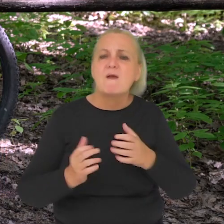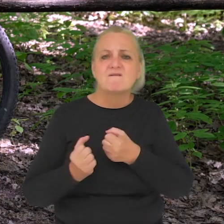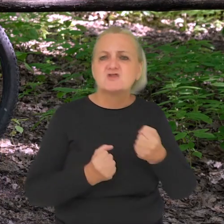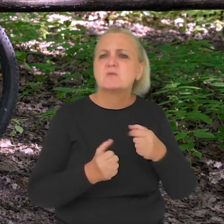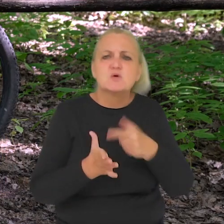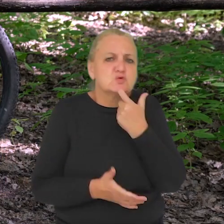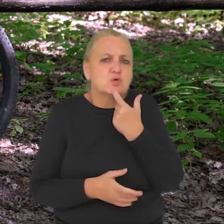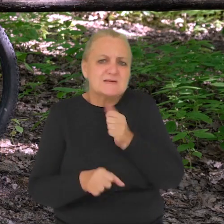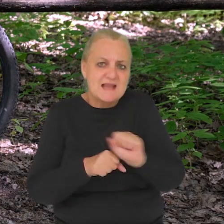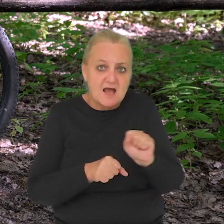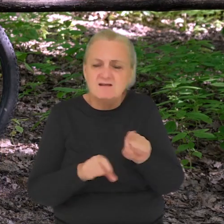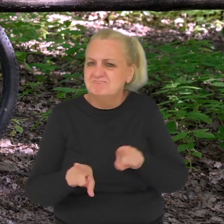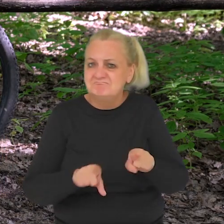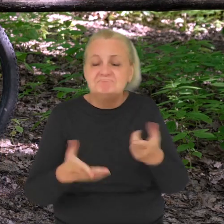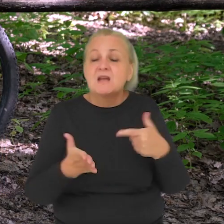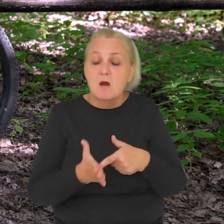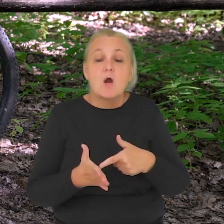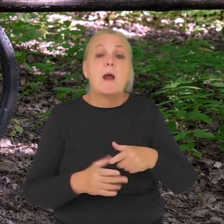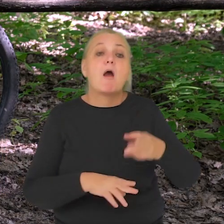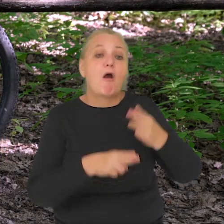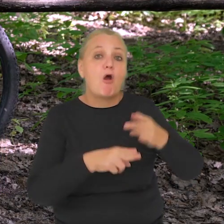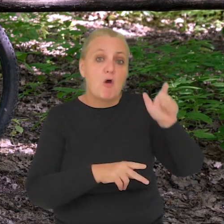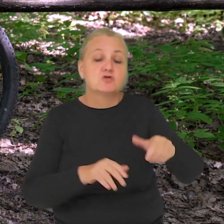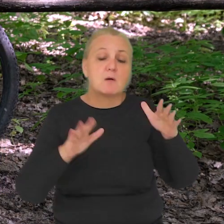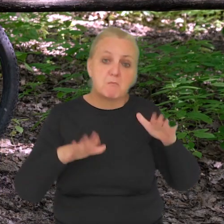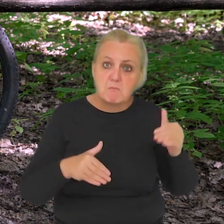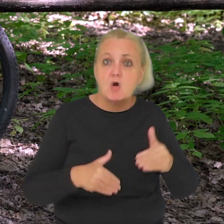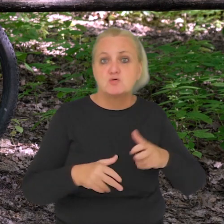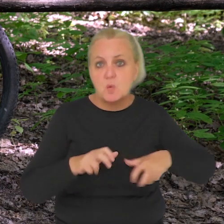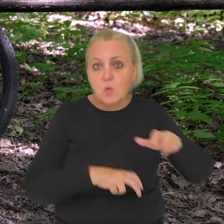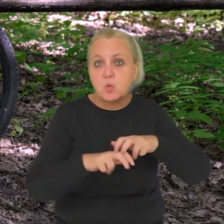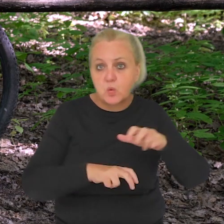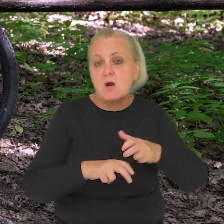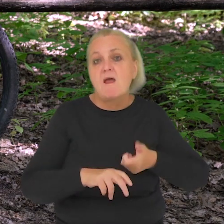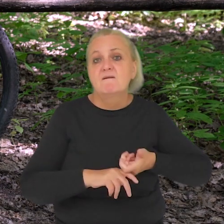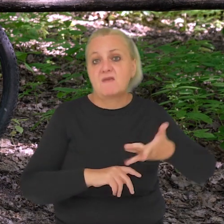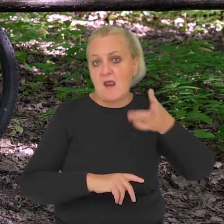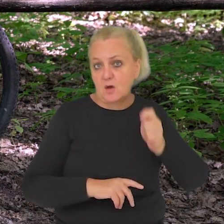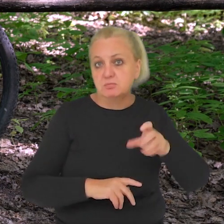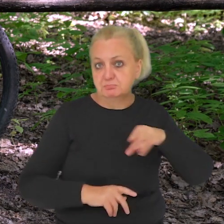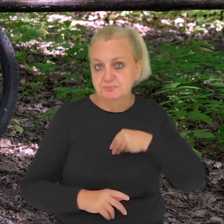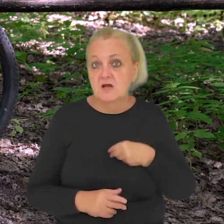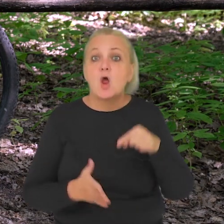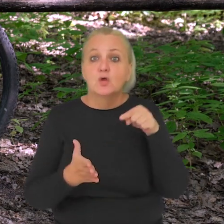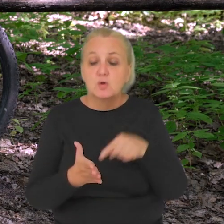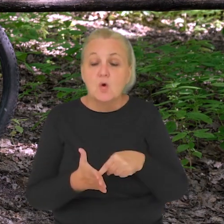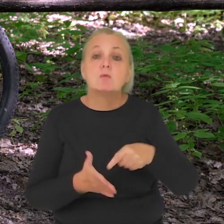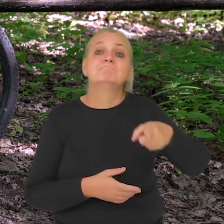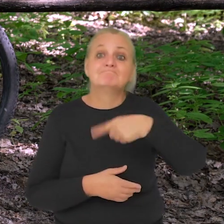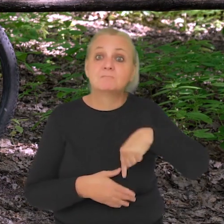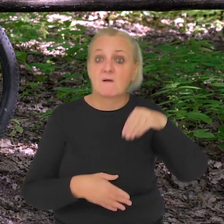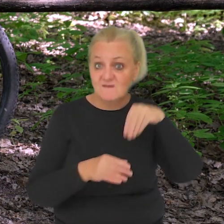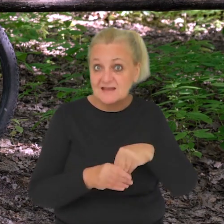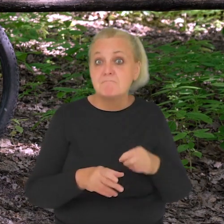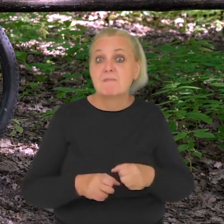znaczy aktywności ruchowej wytrzymałościowej? To jest taka aktywność ruchowa, w której pacjent może przebywać i człowiek może przebywać wiele godzin. My wiemy,